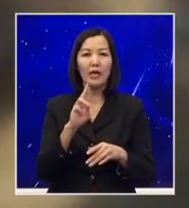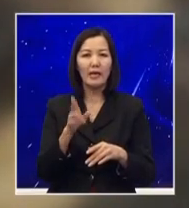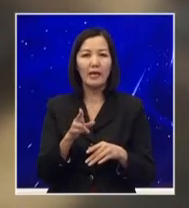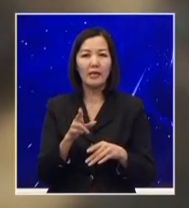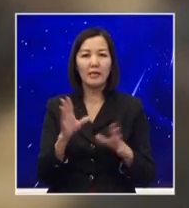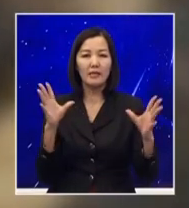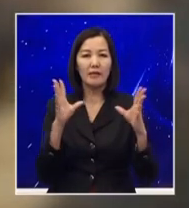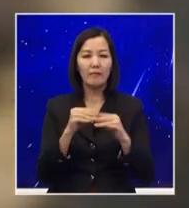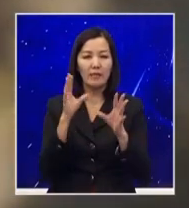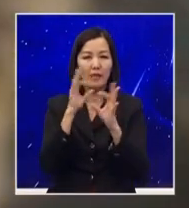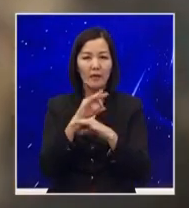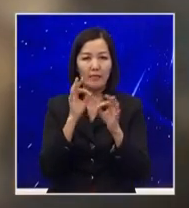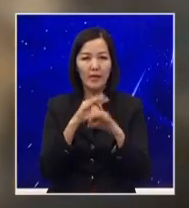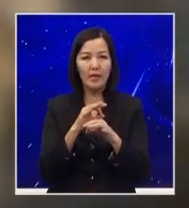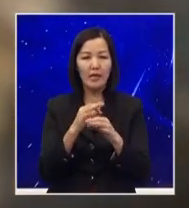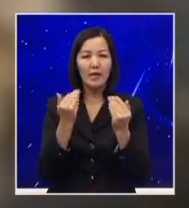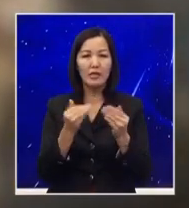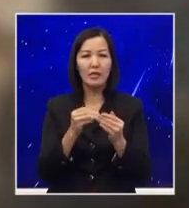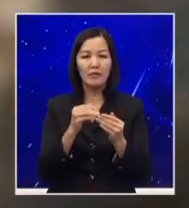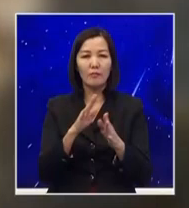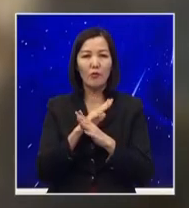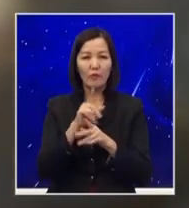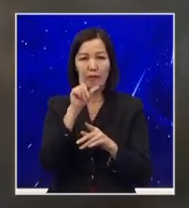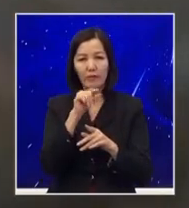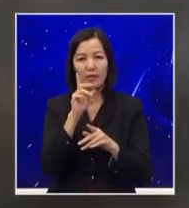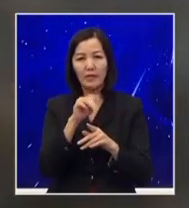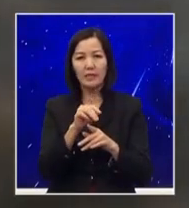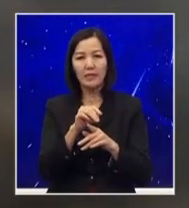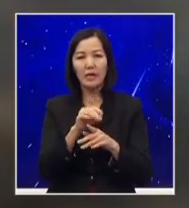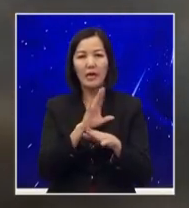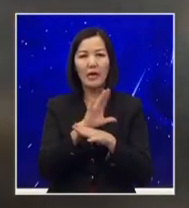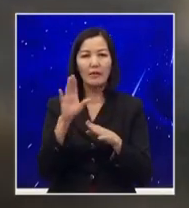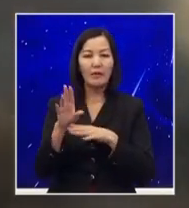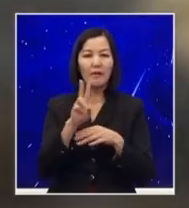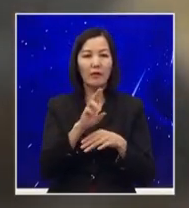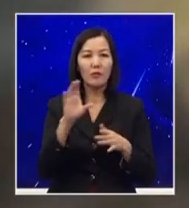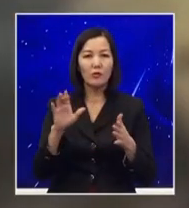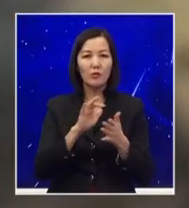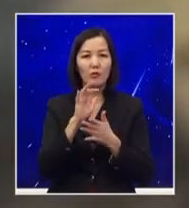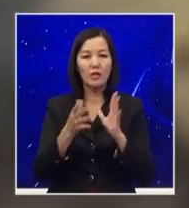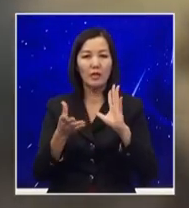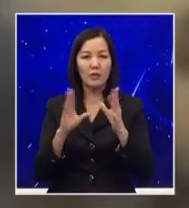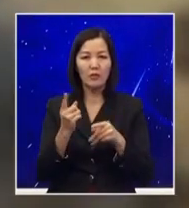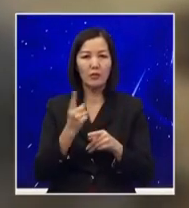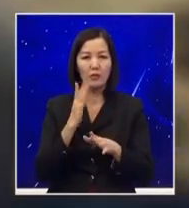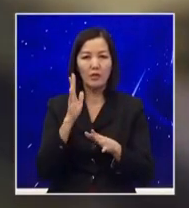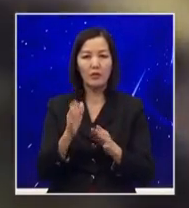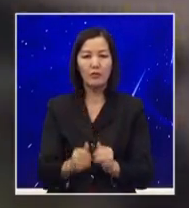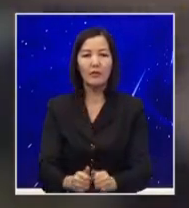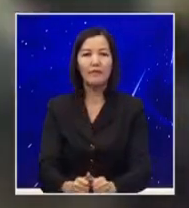с ветлабораторией отобрали материал мертвых птиц и с сопровождением отправили в Нур-Султан. Результаты ожидаются.